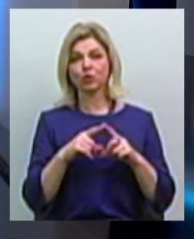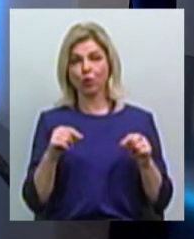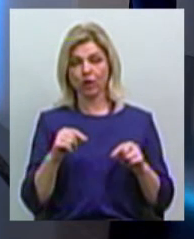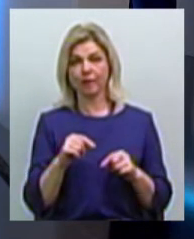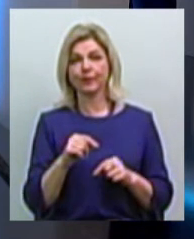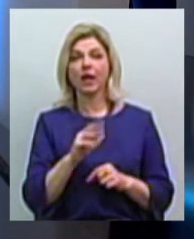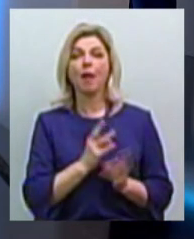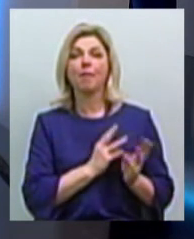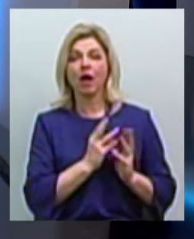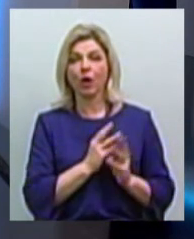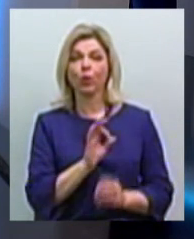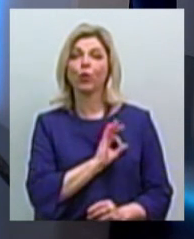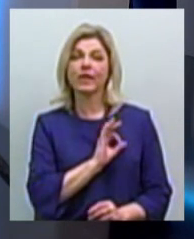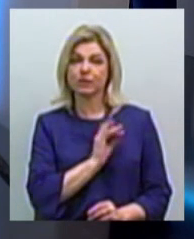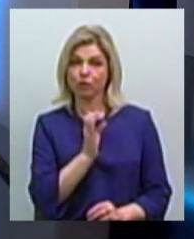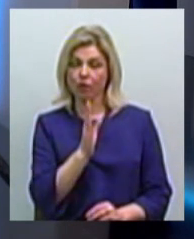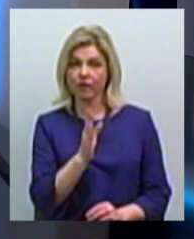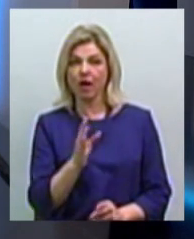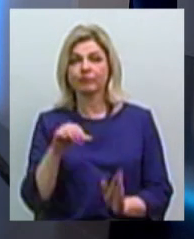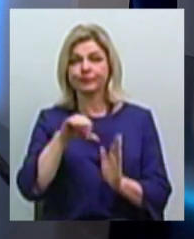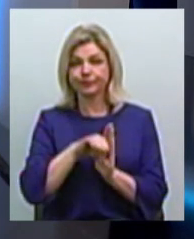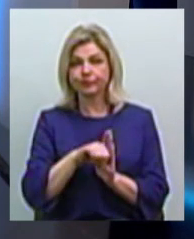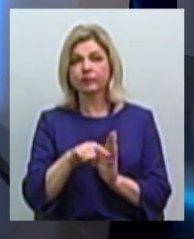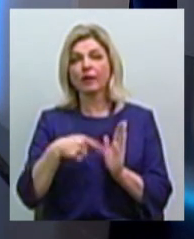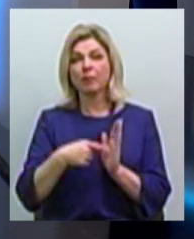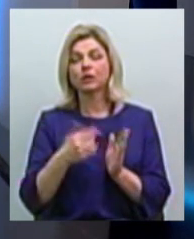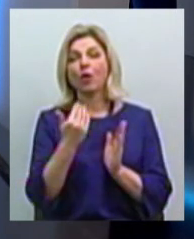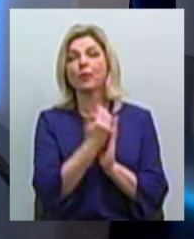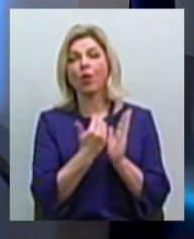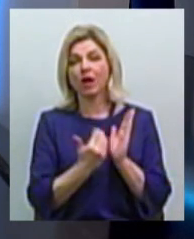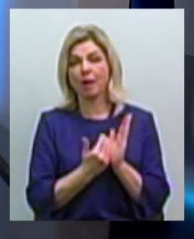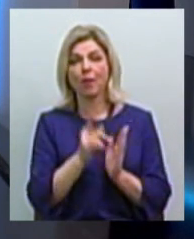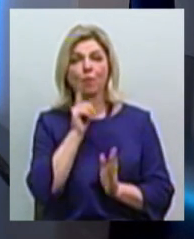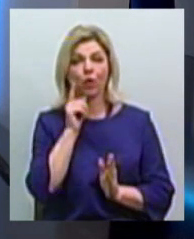параюристів, вона здійснюється в рамках міської програми «Молодіжна політика» на